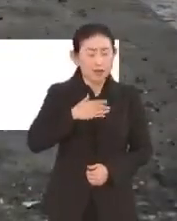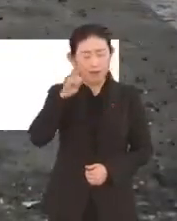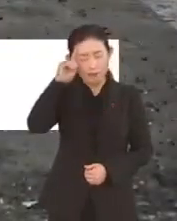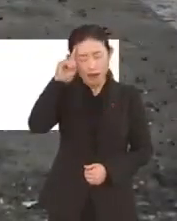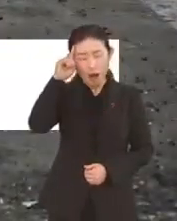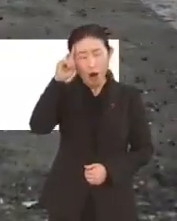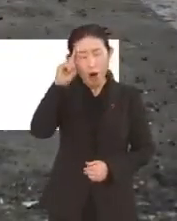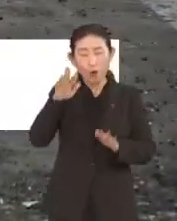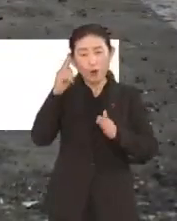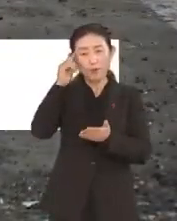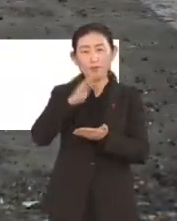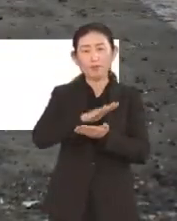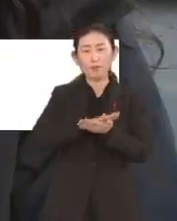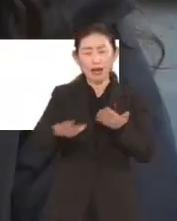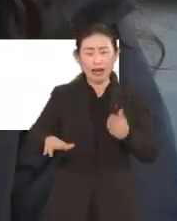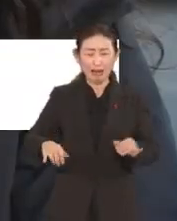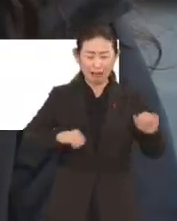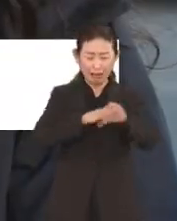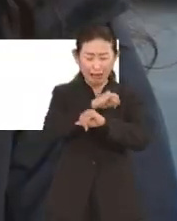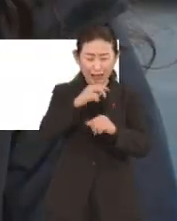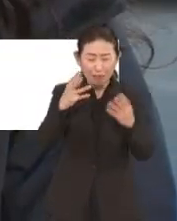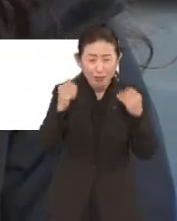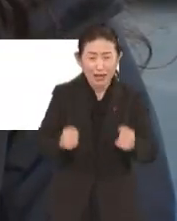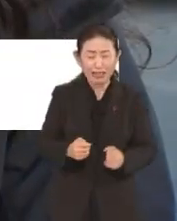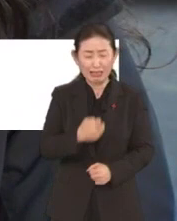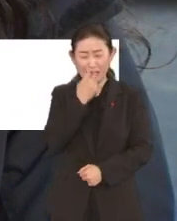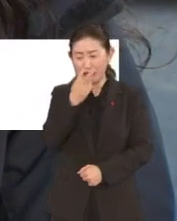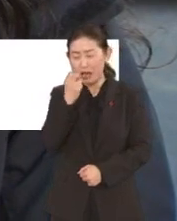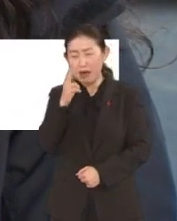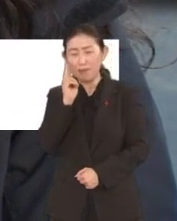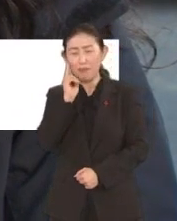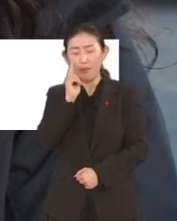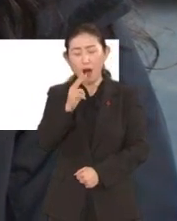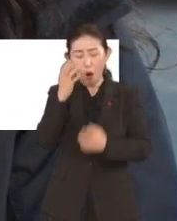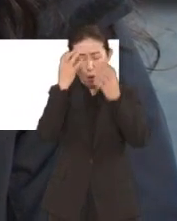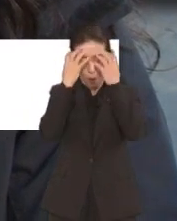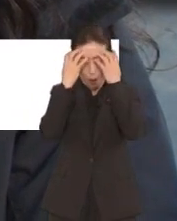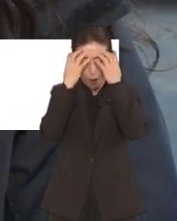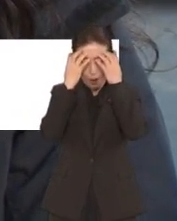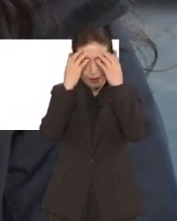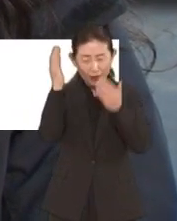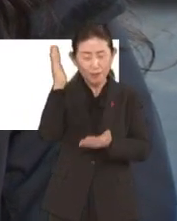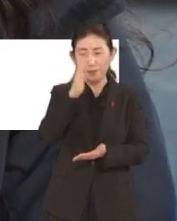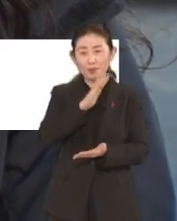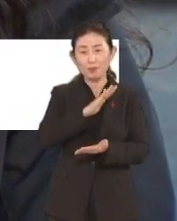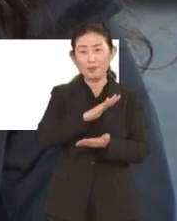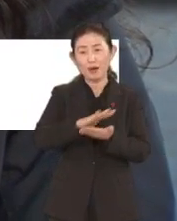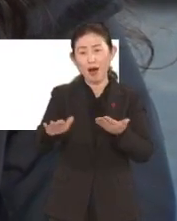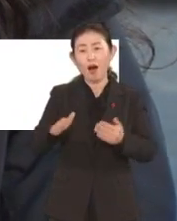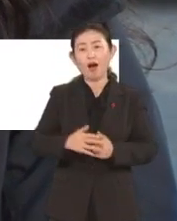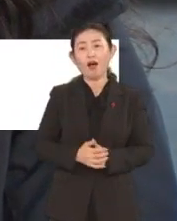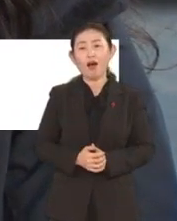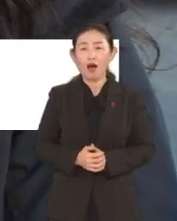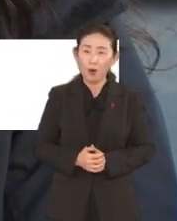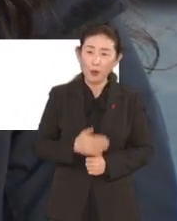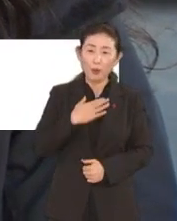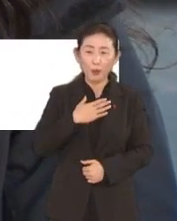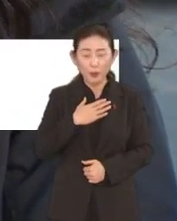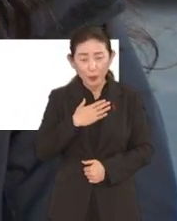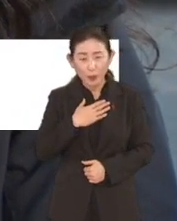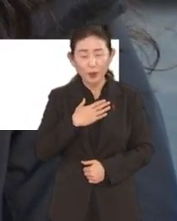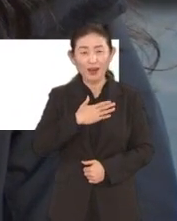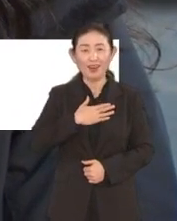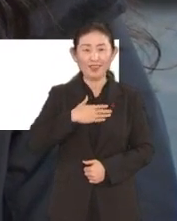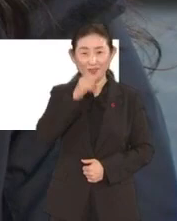악취나 벌레나 이런 것 때문에 그동안 고생이 많았는데 이제는 오염된 환경에서 생활을 안 해도 된다고 생각하니까